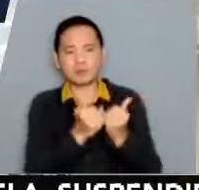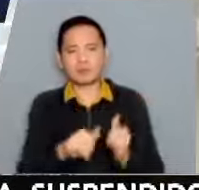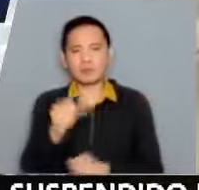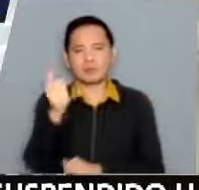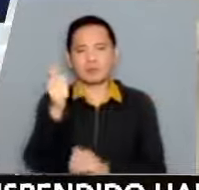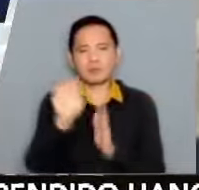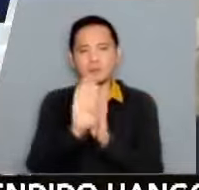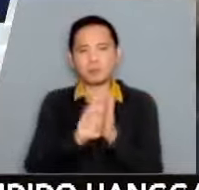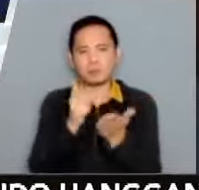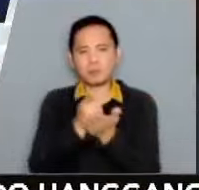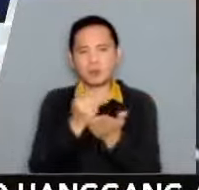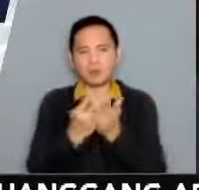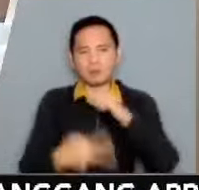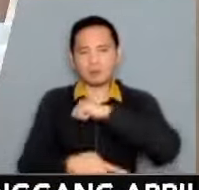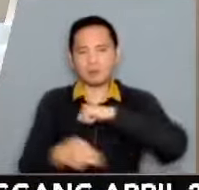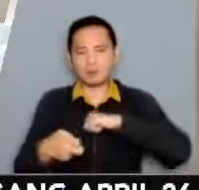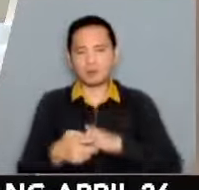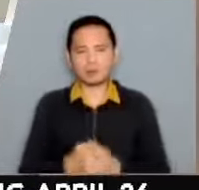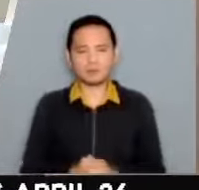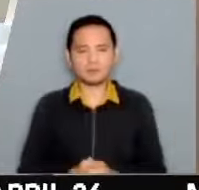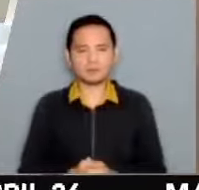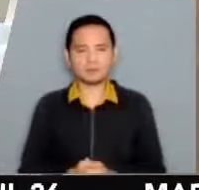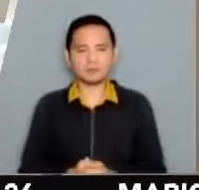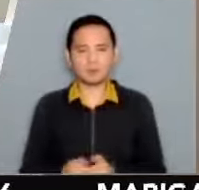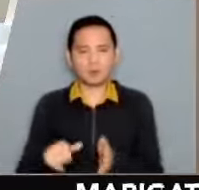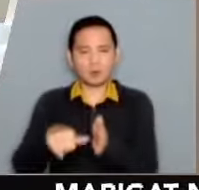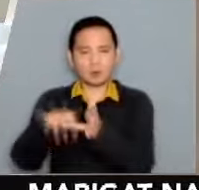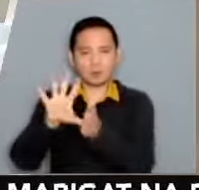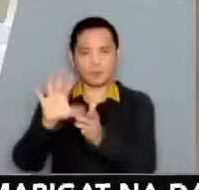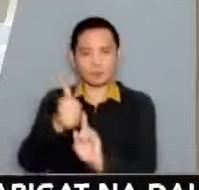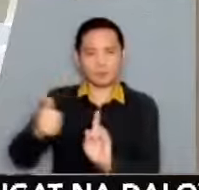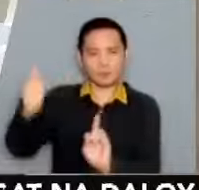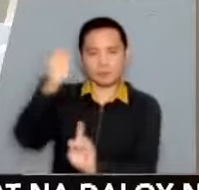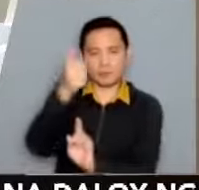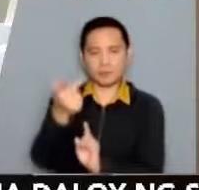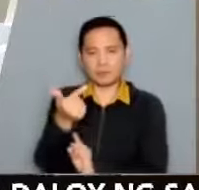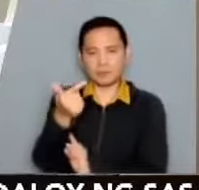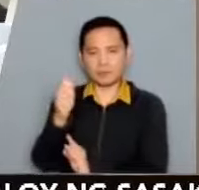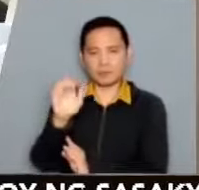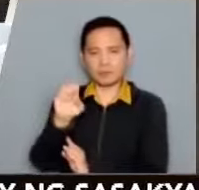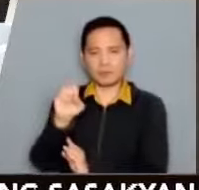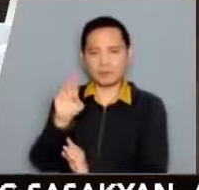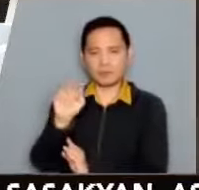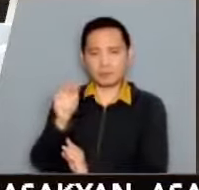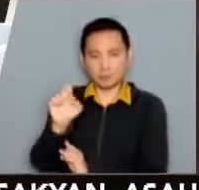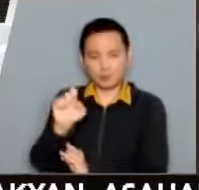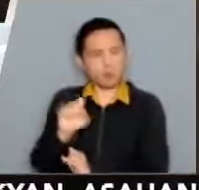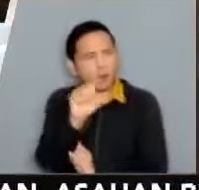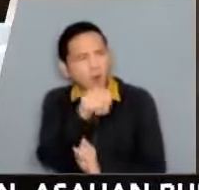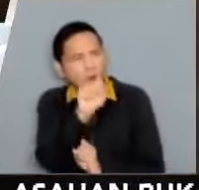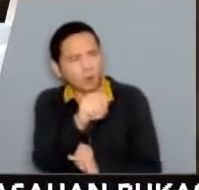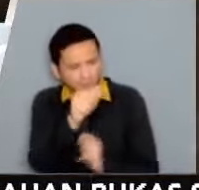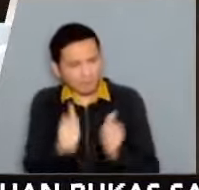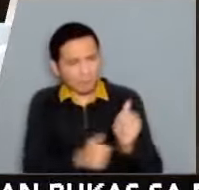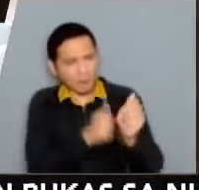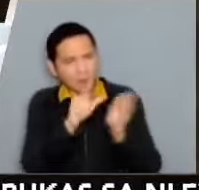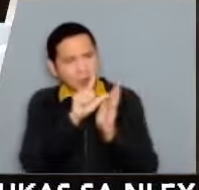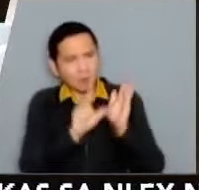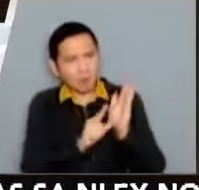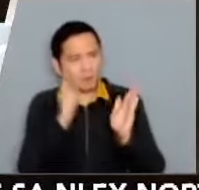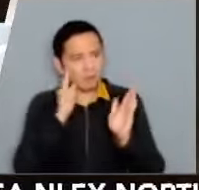Depensa naman ni COMELEC Chairperson George Erwin Garcia, nasunod ang batas sa pag-award ng kontrata sa Miru. Tinanggi rin ni Garcia na overpriced ang